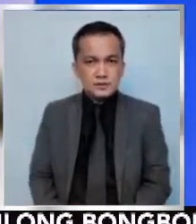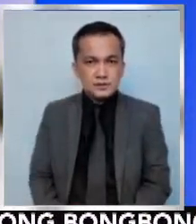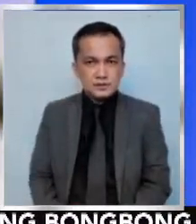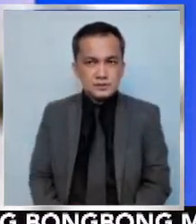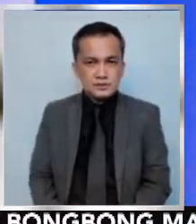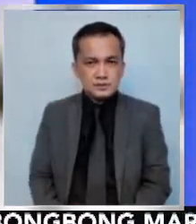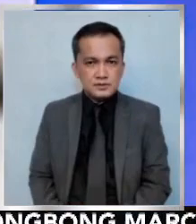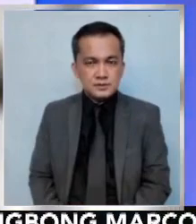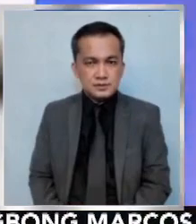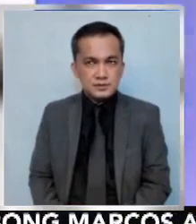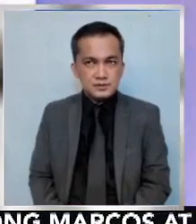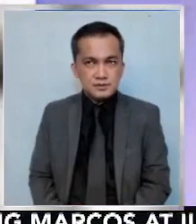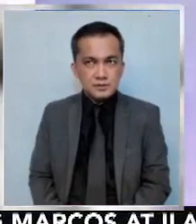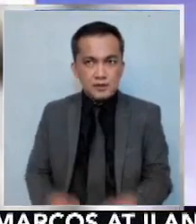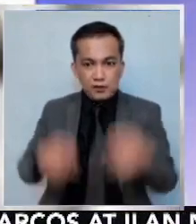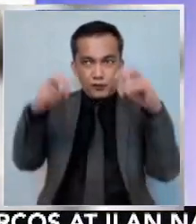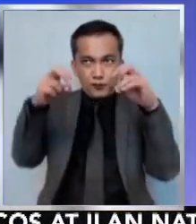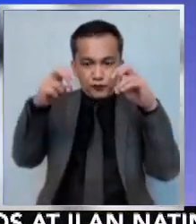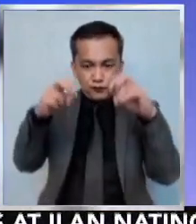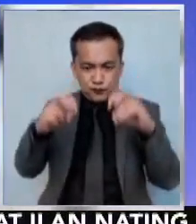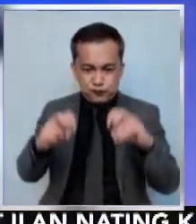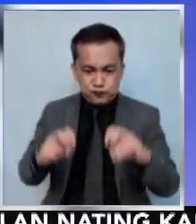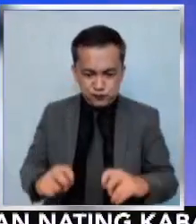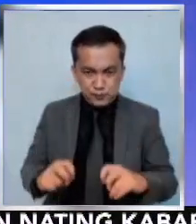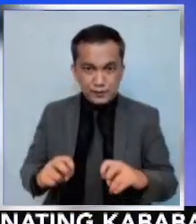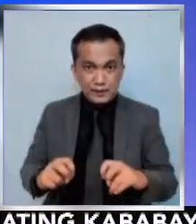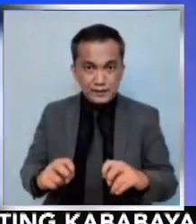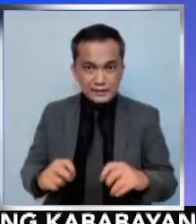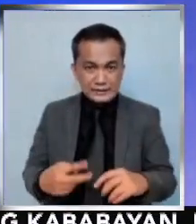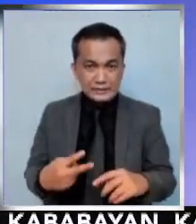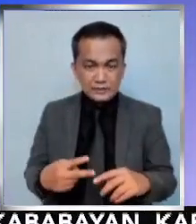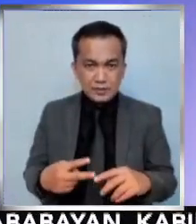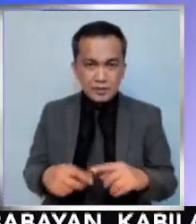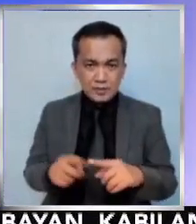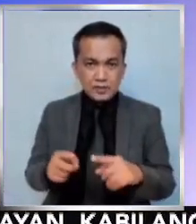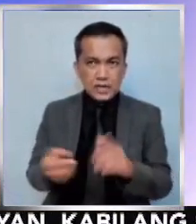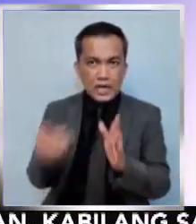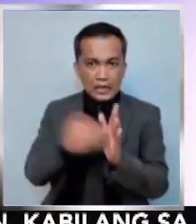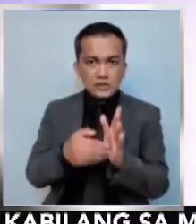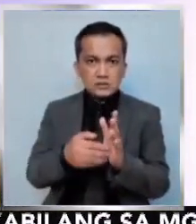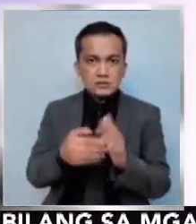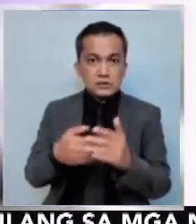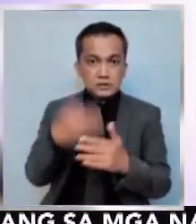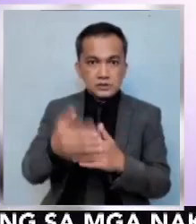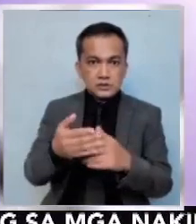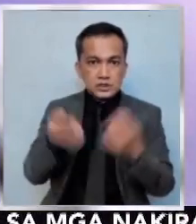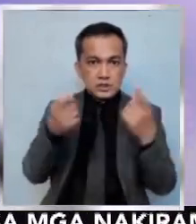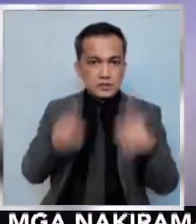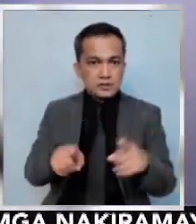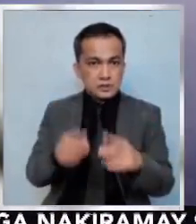at hihinto bago tuluyang umabot sa baba. Pero ito ang mga sumunod na eksena.